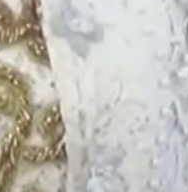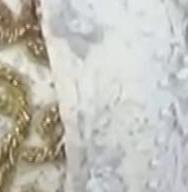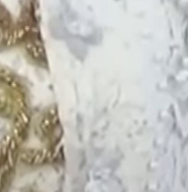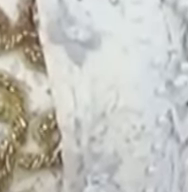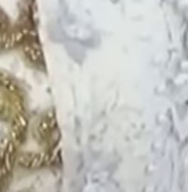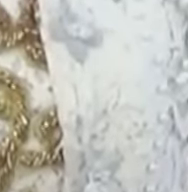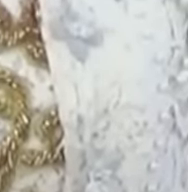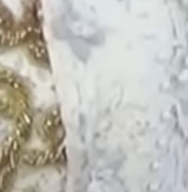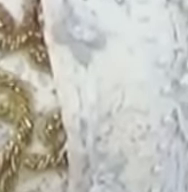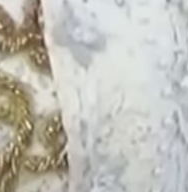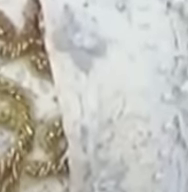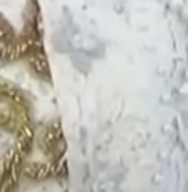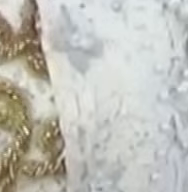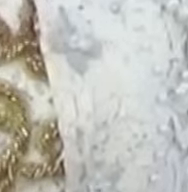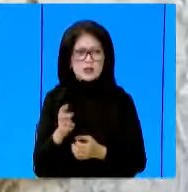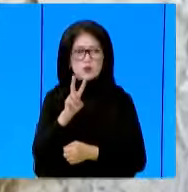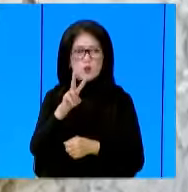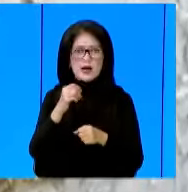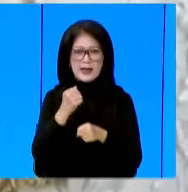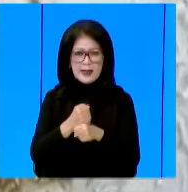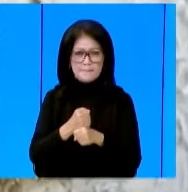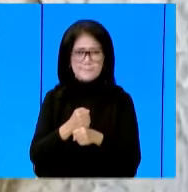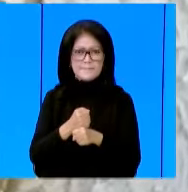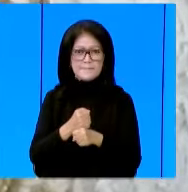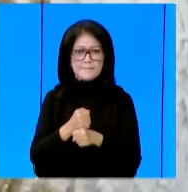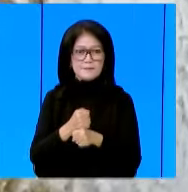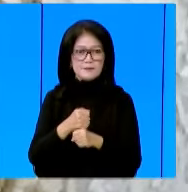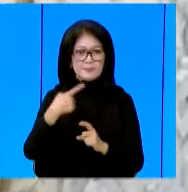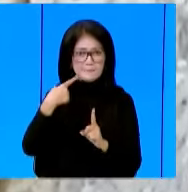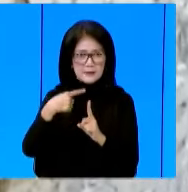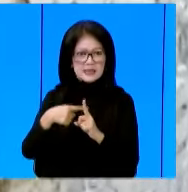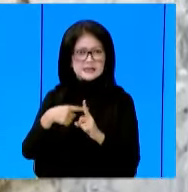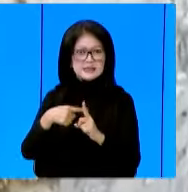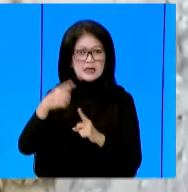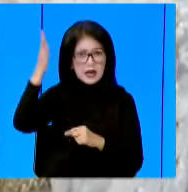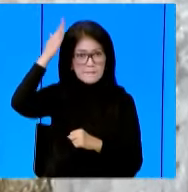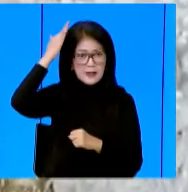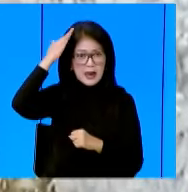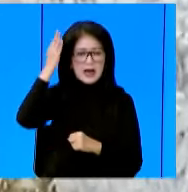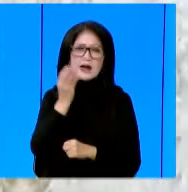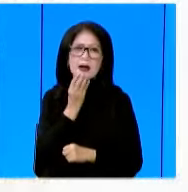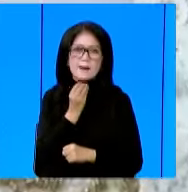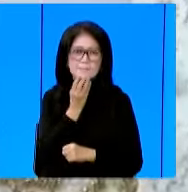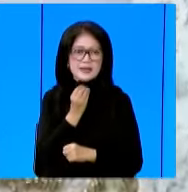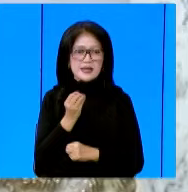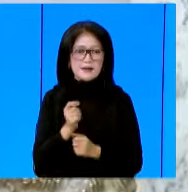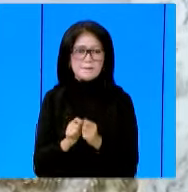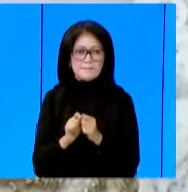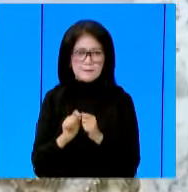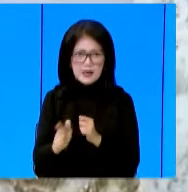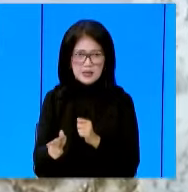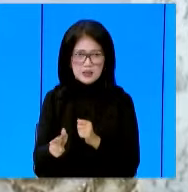2 gram perak, dan kepala kambing dibayar tunai. Mas